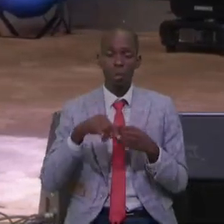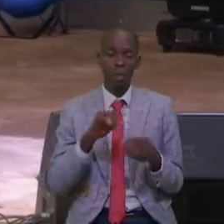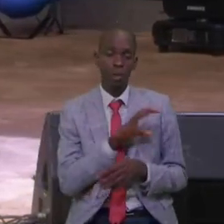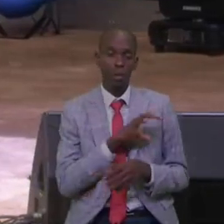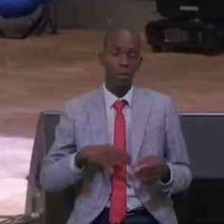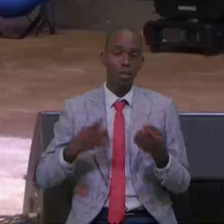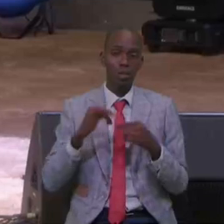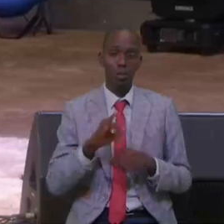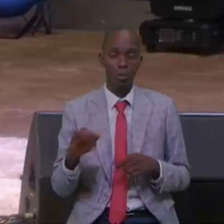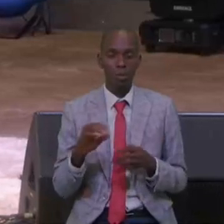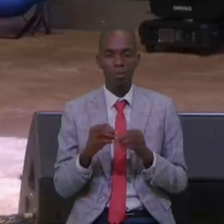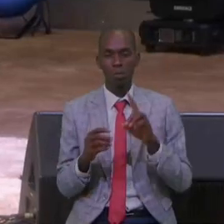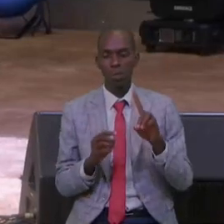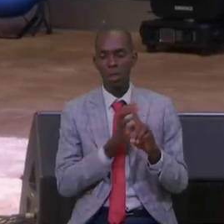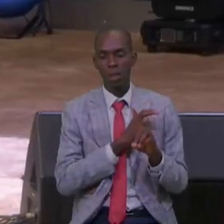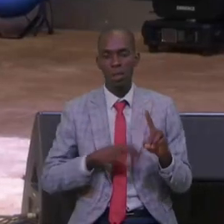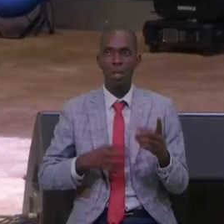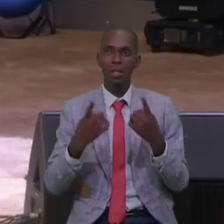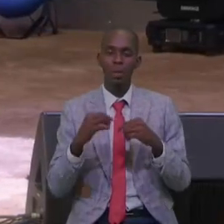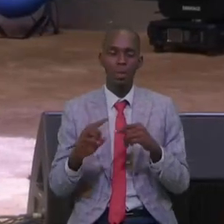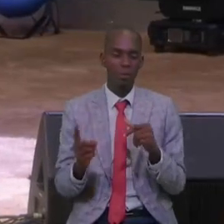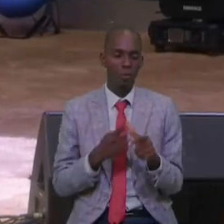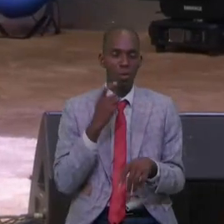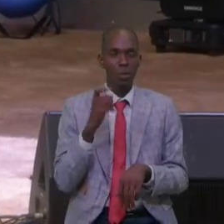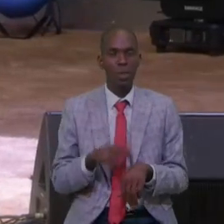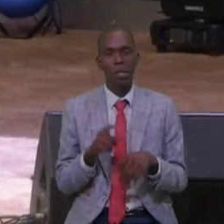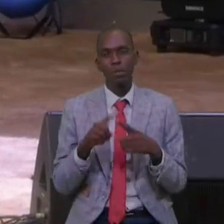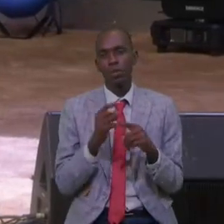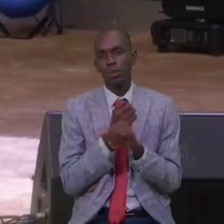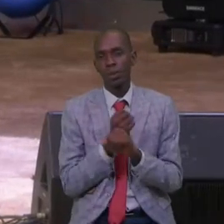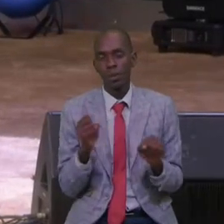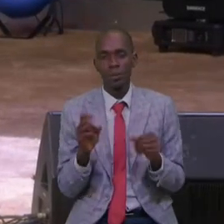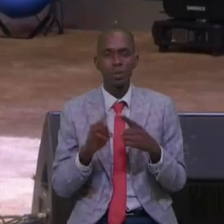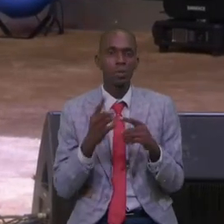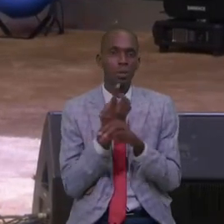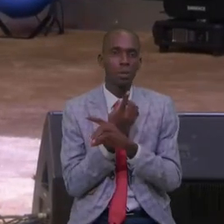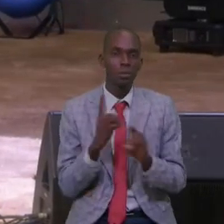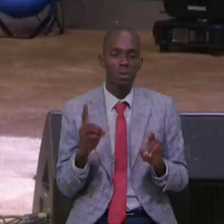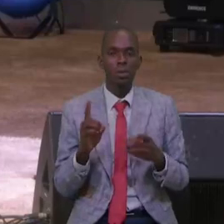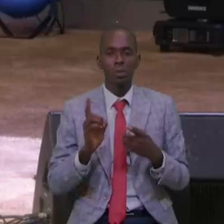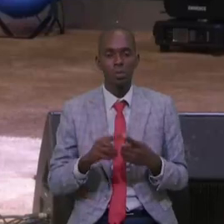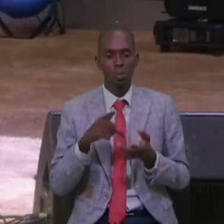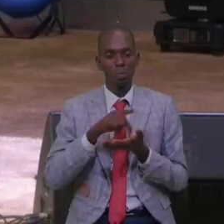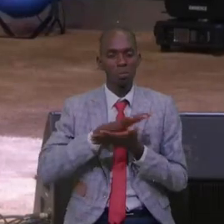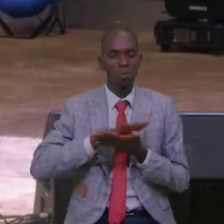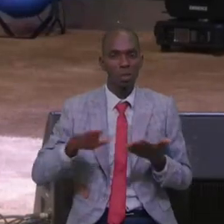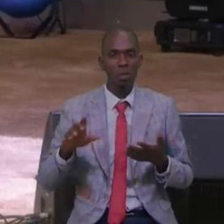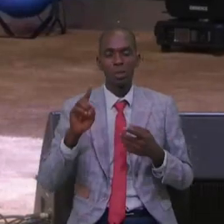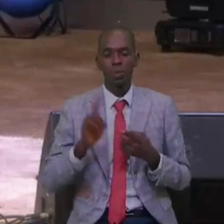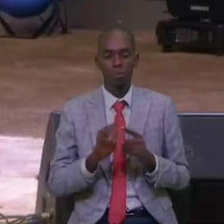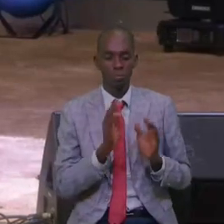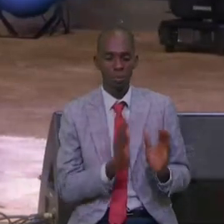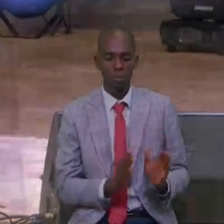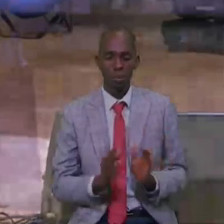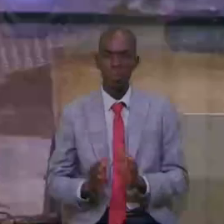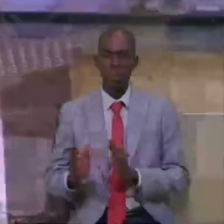Un, il est venu la première fois pour sauver, pour délivrer, pour purifier et pour préparer